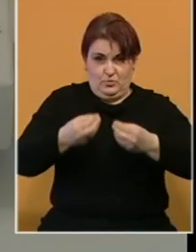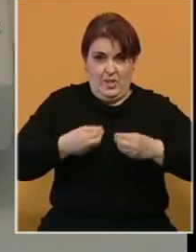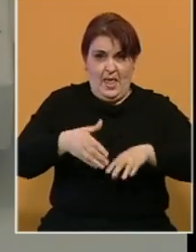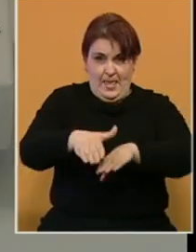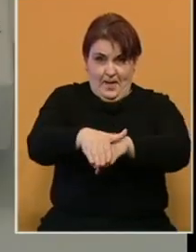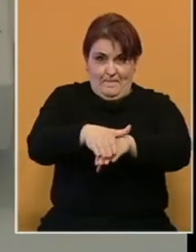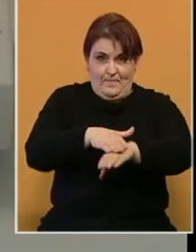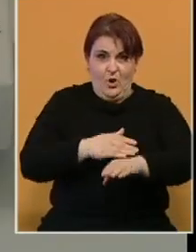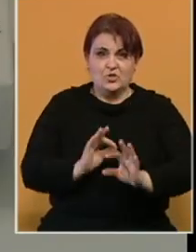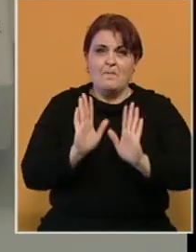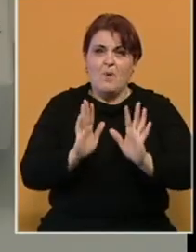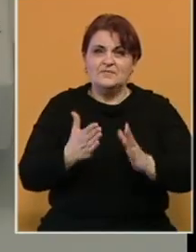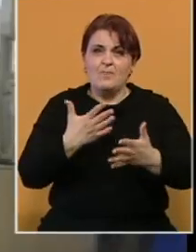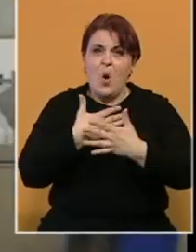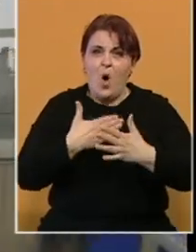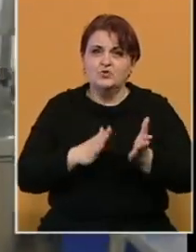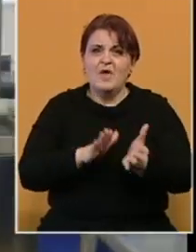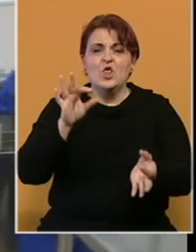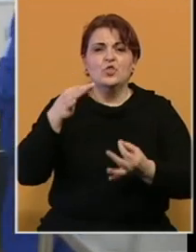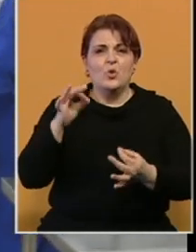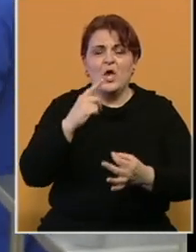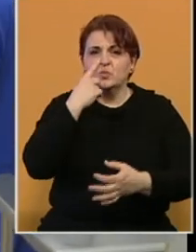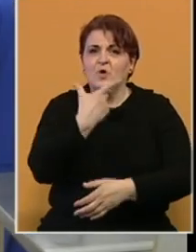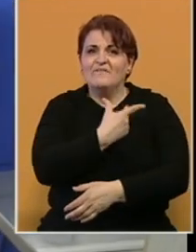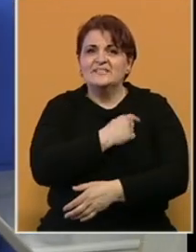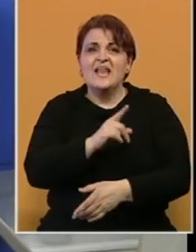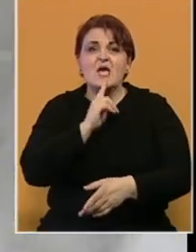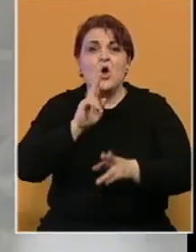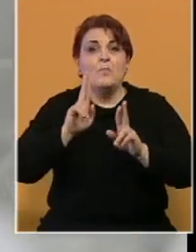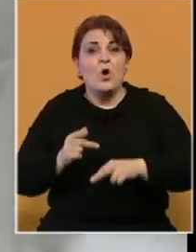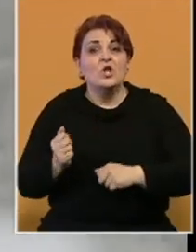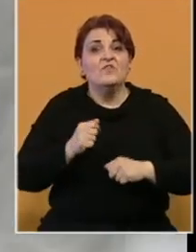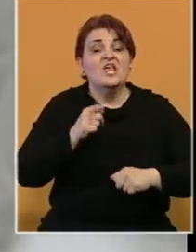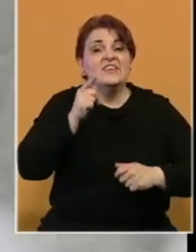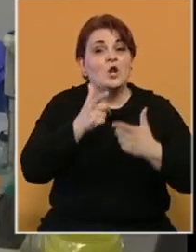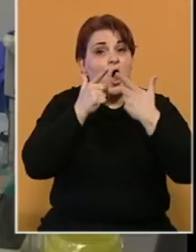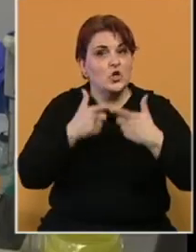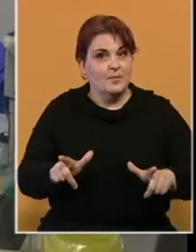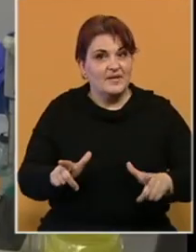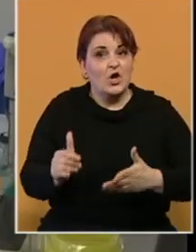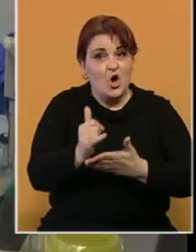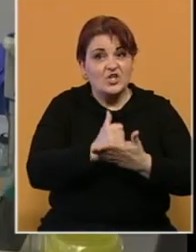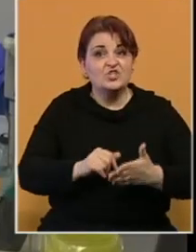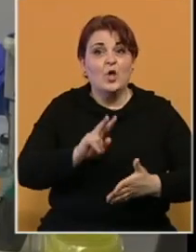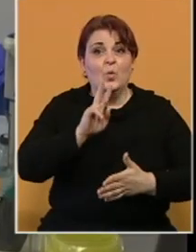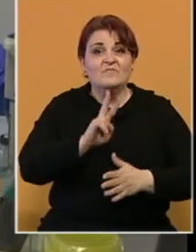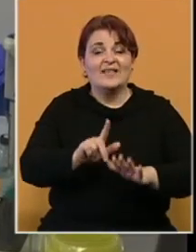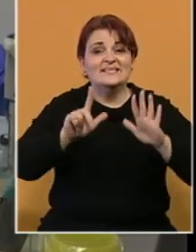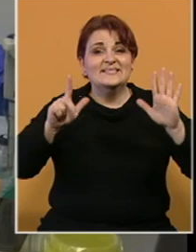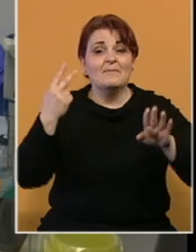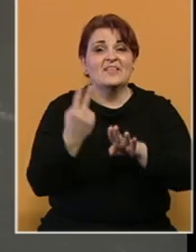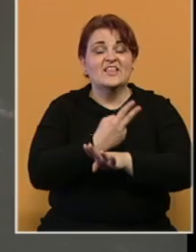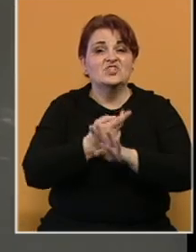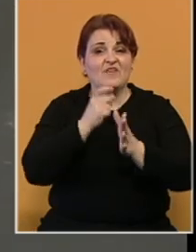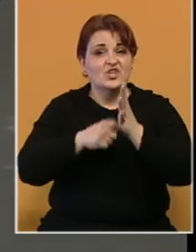da je počela postepenu procjenu dokumentacije o ruskoj vakcini koja bi mogla da dovede do njenog odobrenja za korištenje u